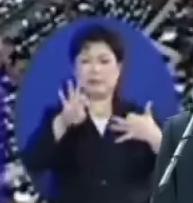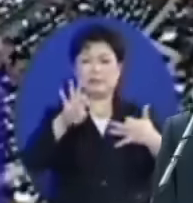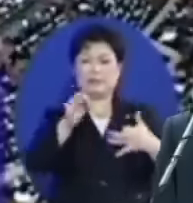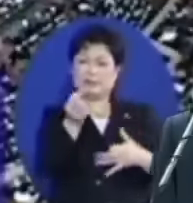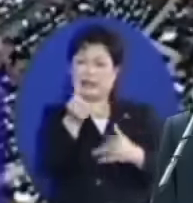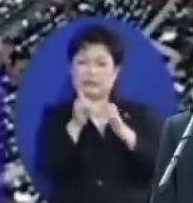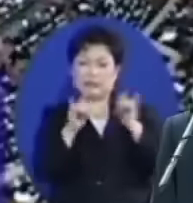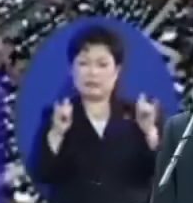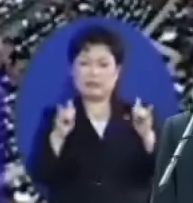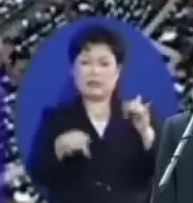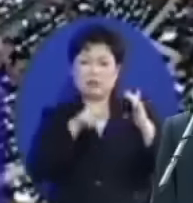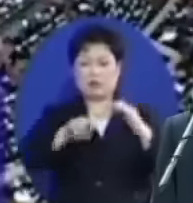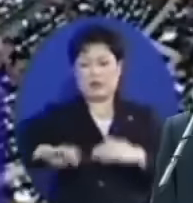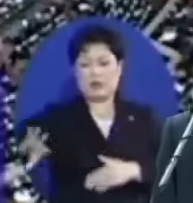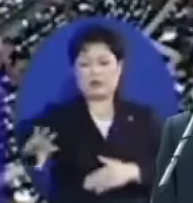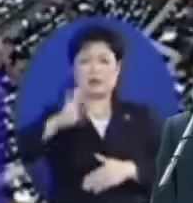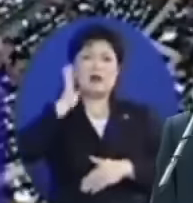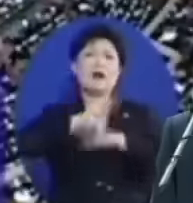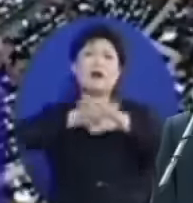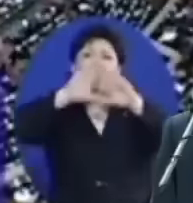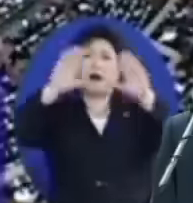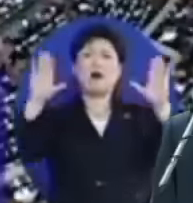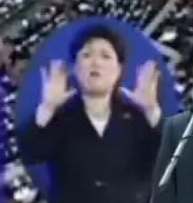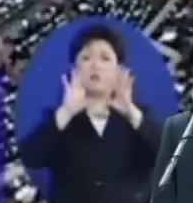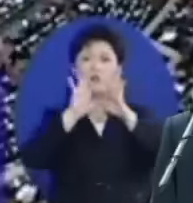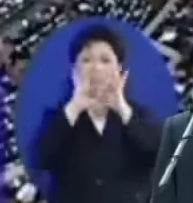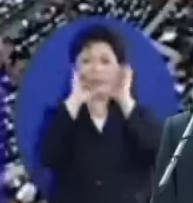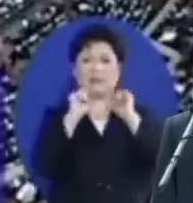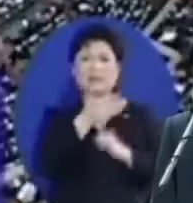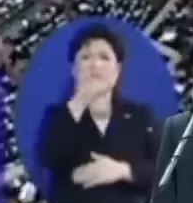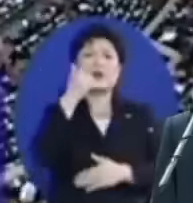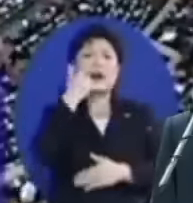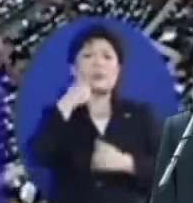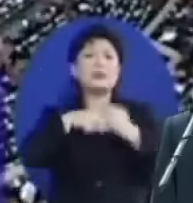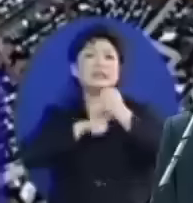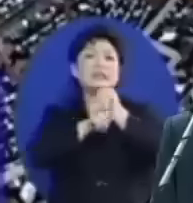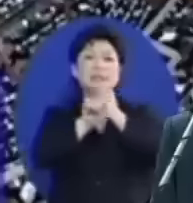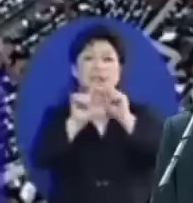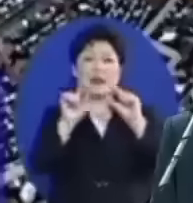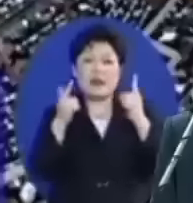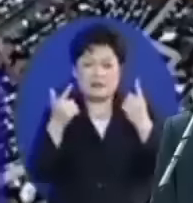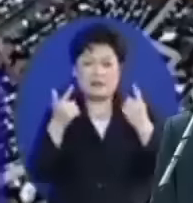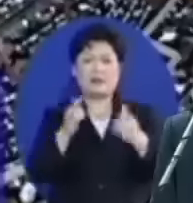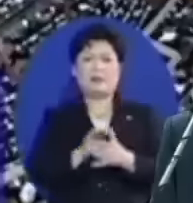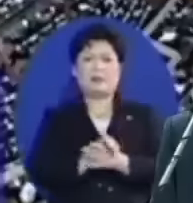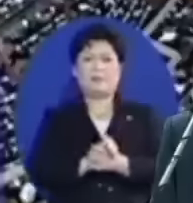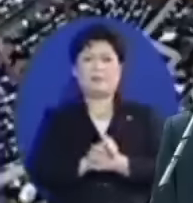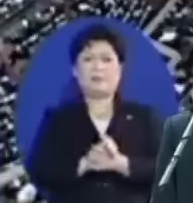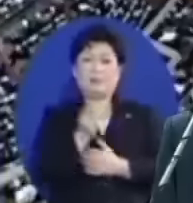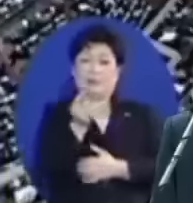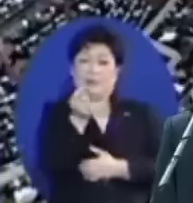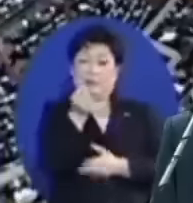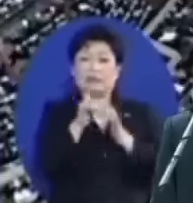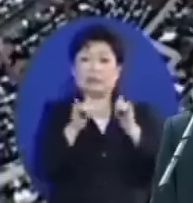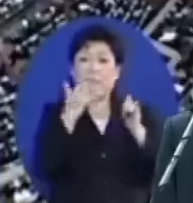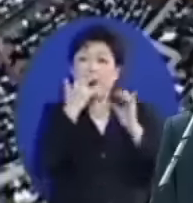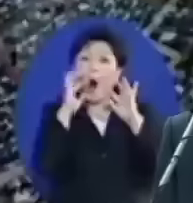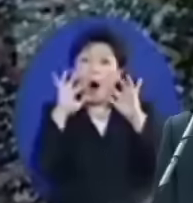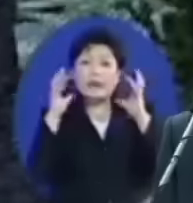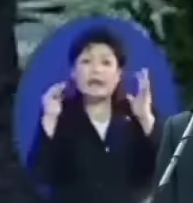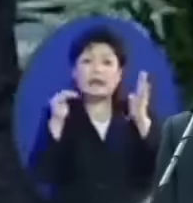하나라도 잃는 것은 하늘에 계신 너희 아버지의 뜻이 아니니라. 작은 자,